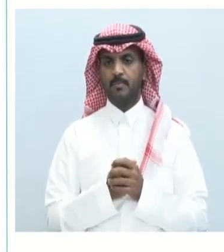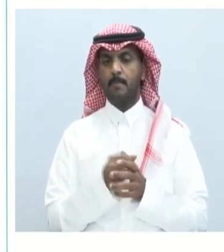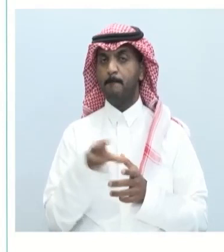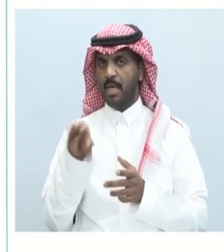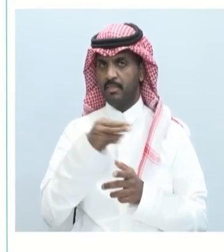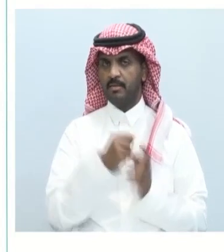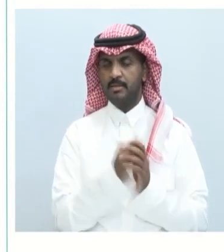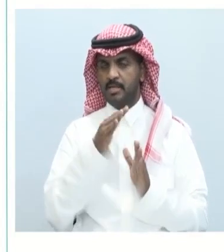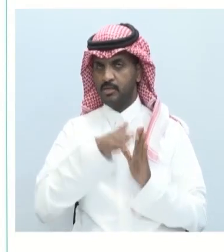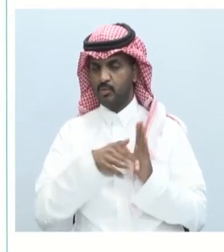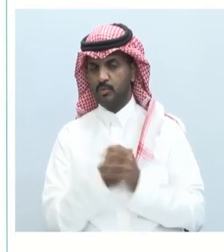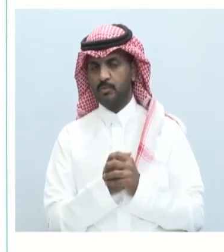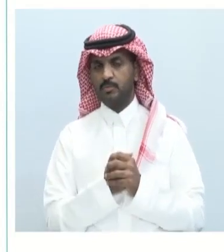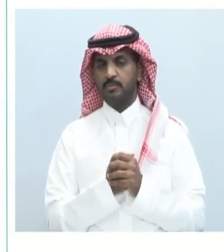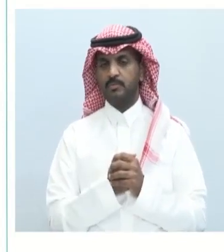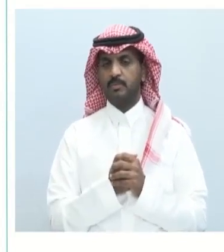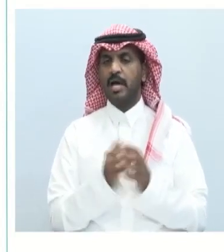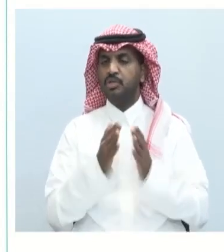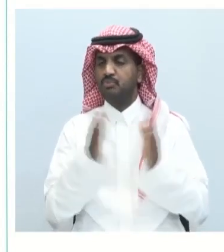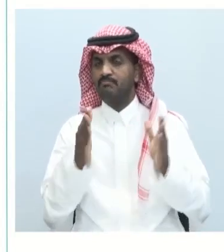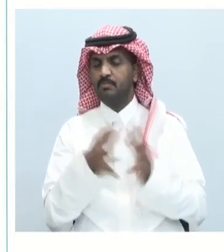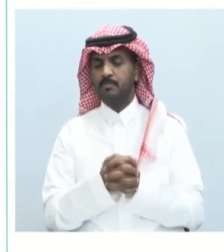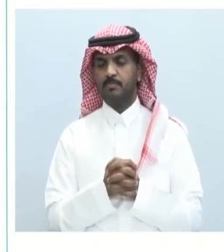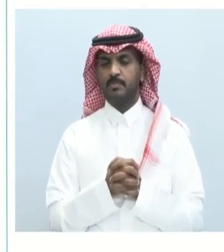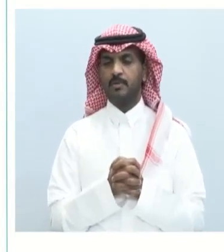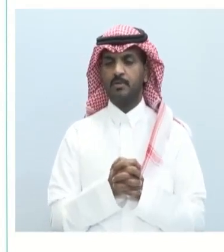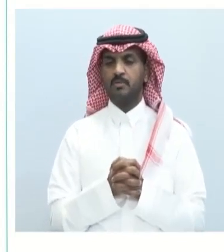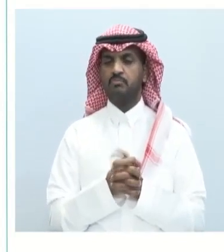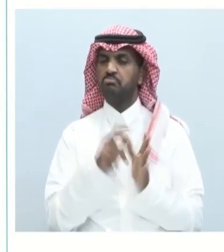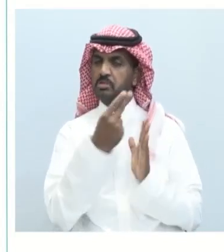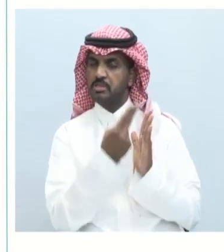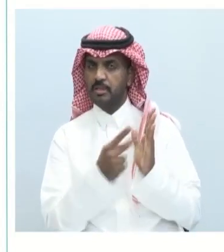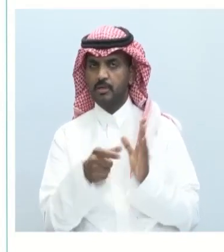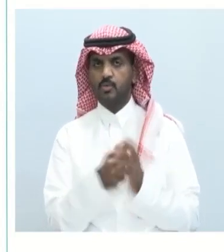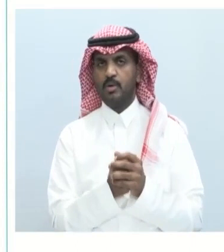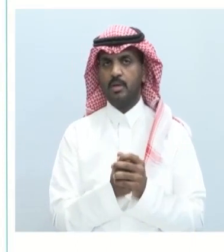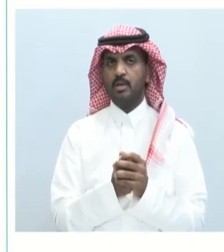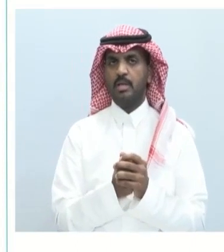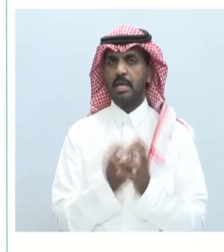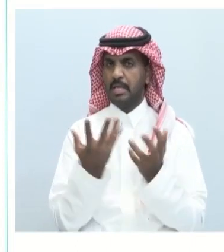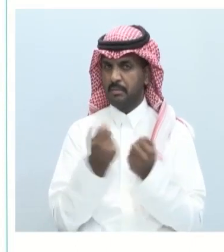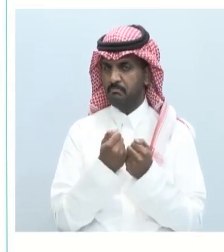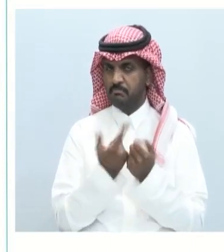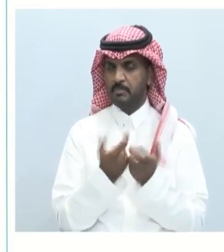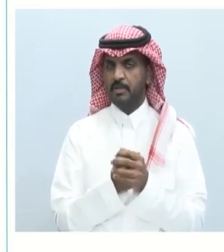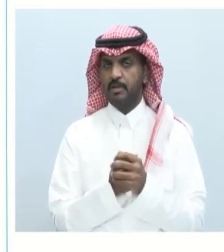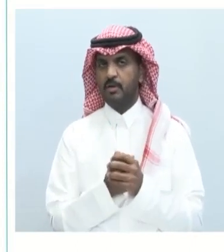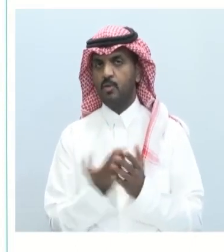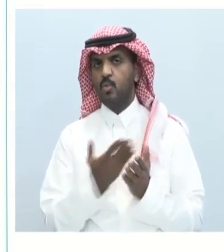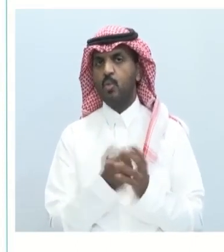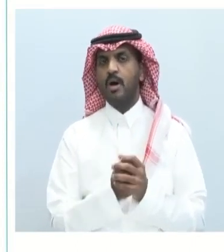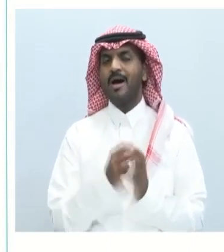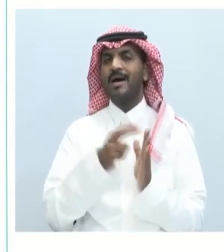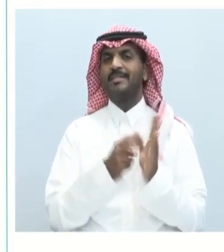خصائص الحقول ذكرنا خاصيه حجم الحقل خاصيه التنسيق خاصيه القيمه الافتراضيه وقاعده